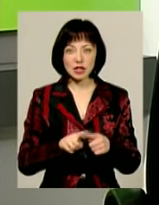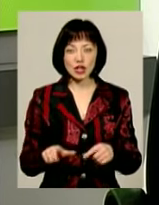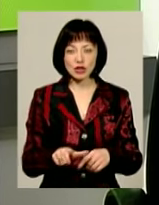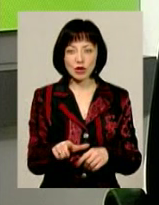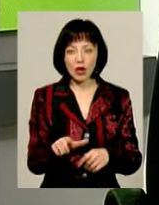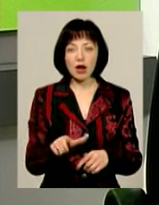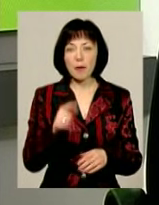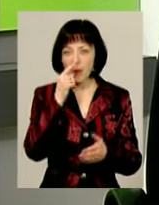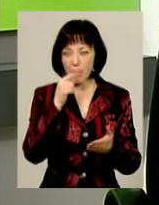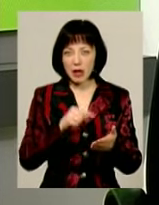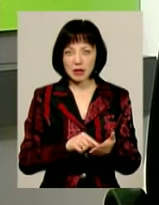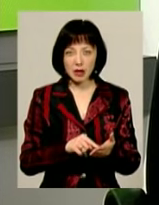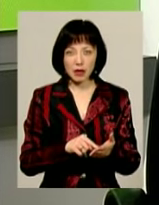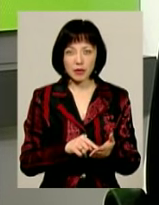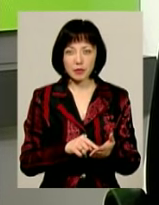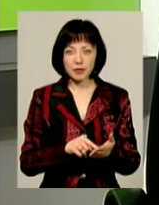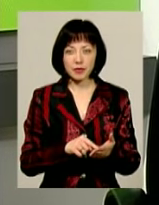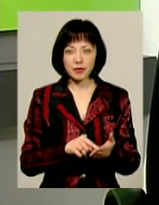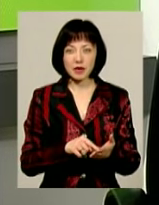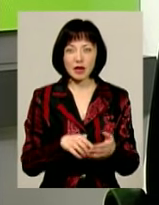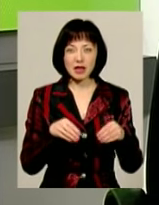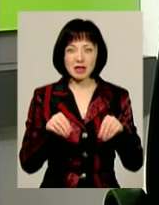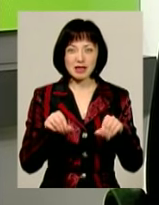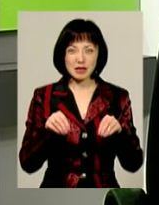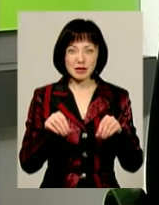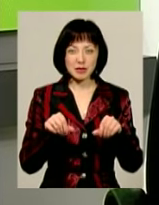річку поступають грунти,